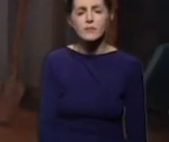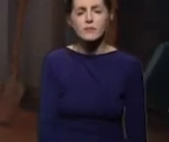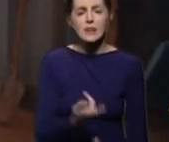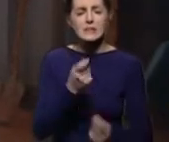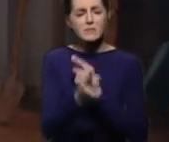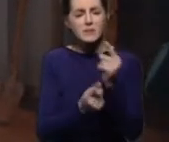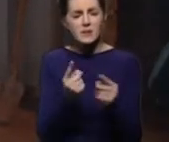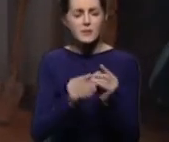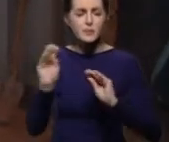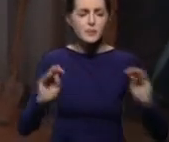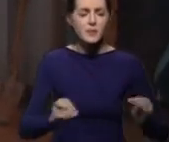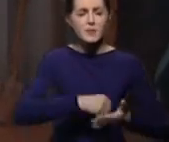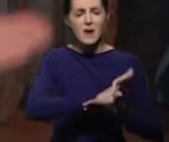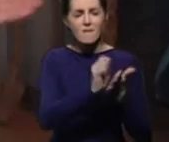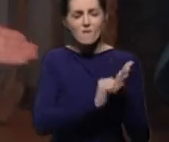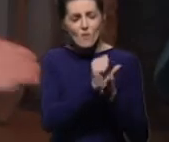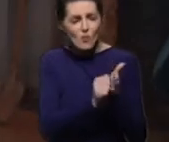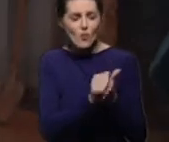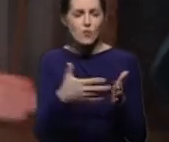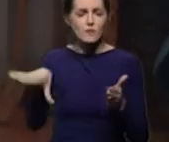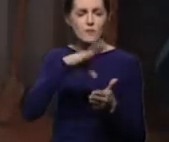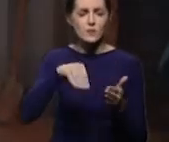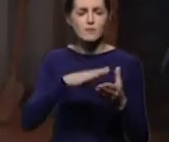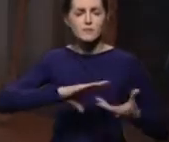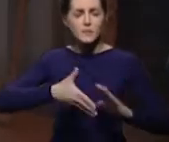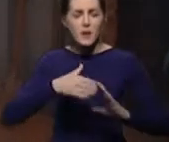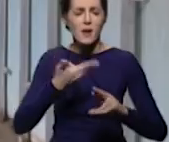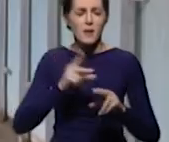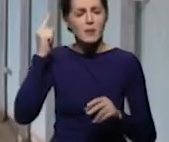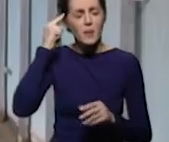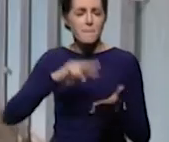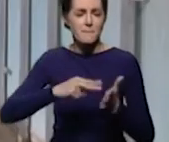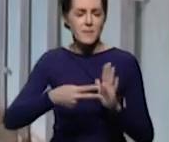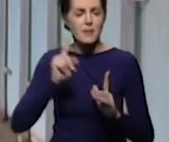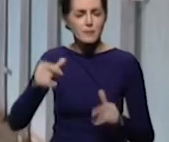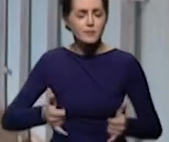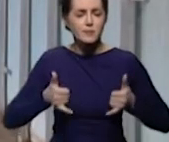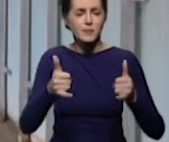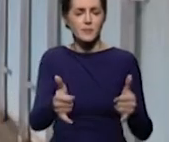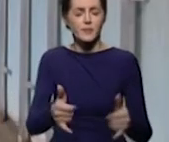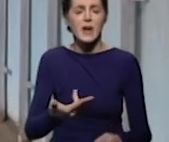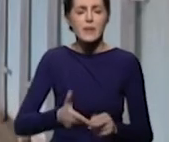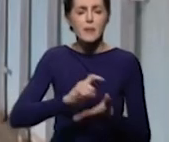тобто тут бетон, там раствор. Завтра ми плануємо заливати там. Приміщення, що були